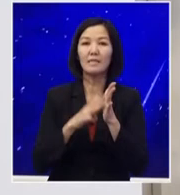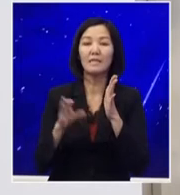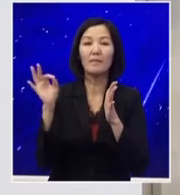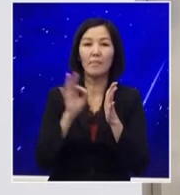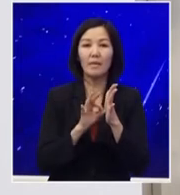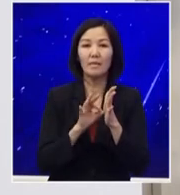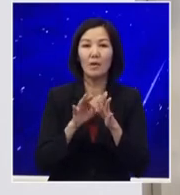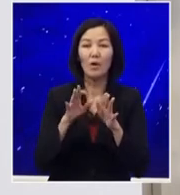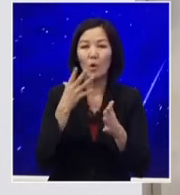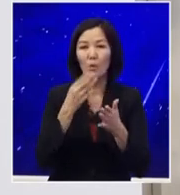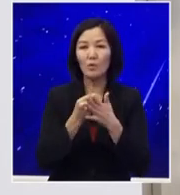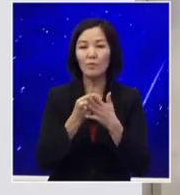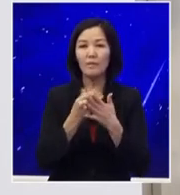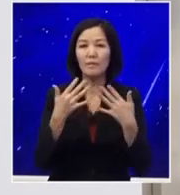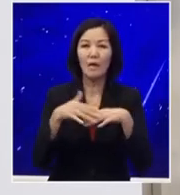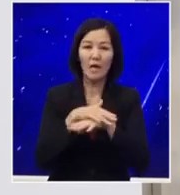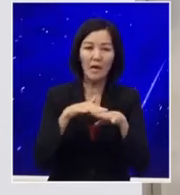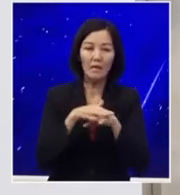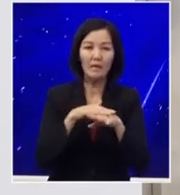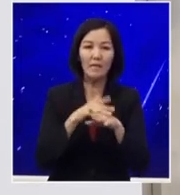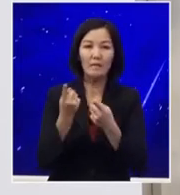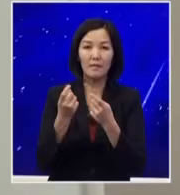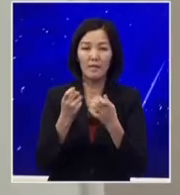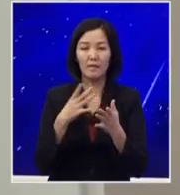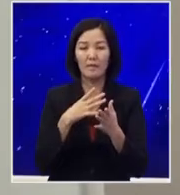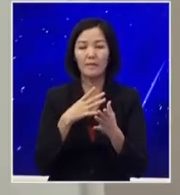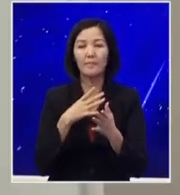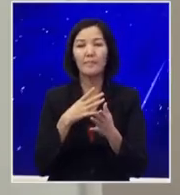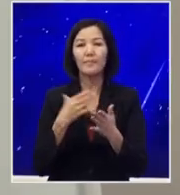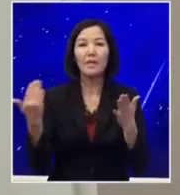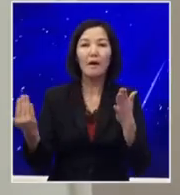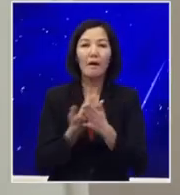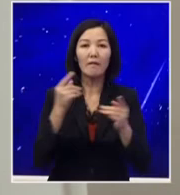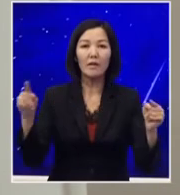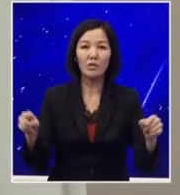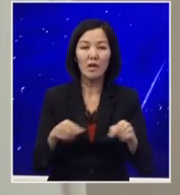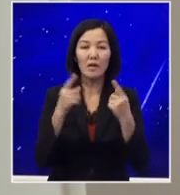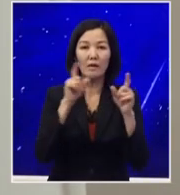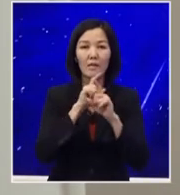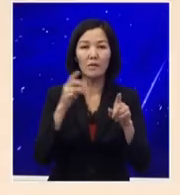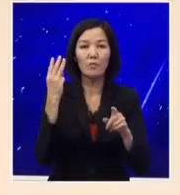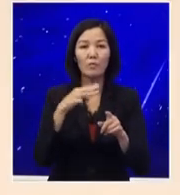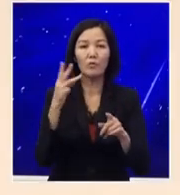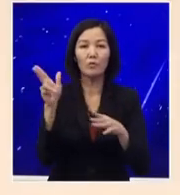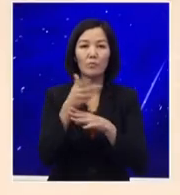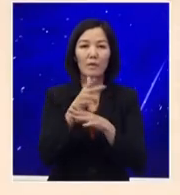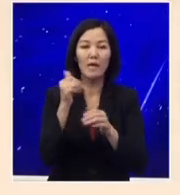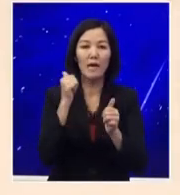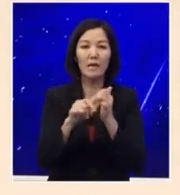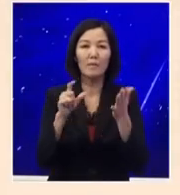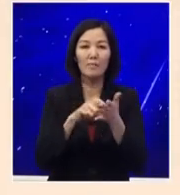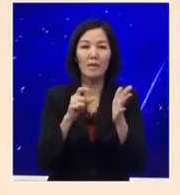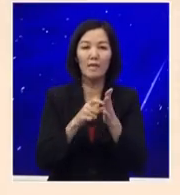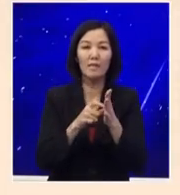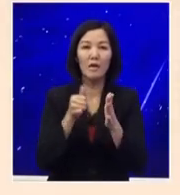80%-ы жергілікті халықтан тартты бұл жұмыс. Қайта жаңарған нысанда 33 бейне камера, әр палатаға түймелі